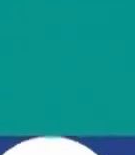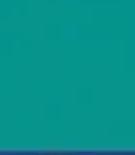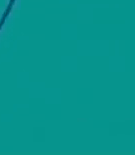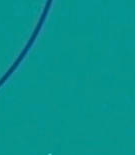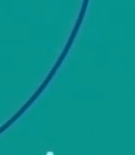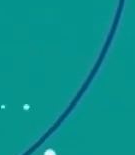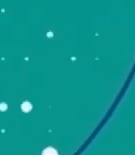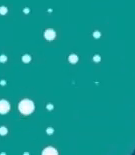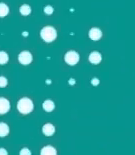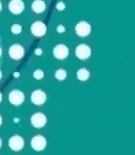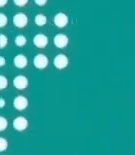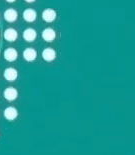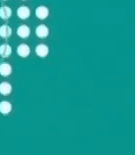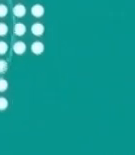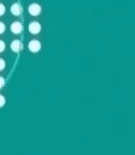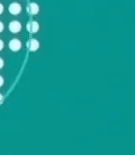Музика